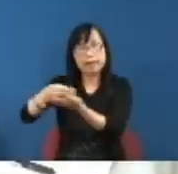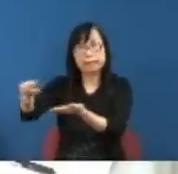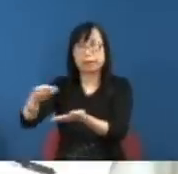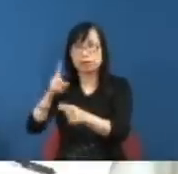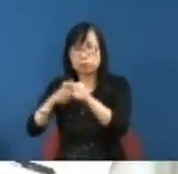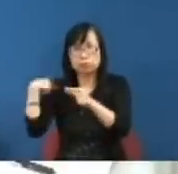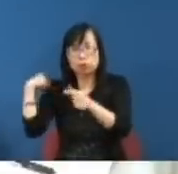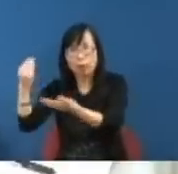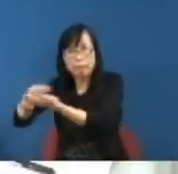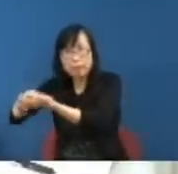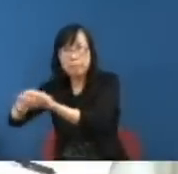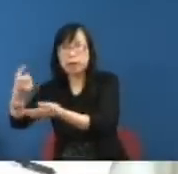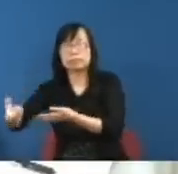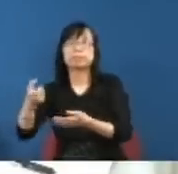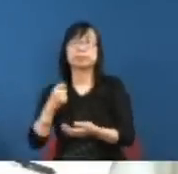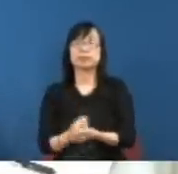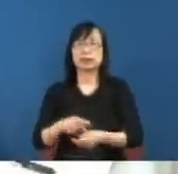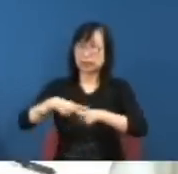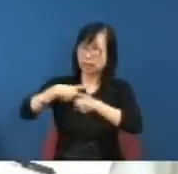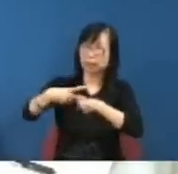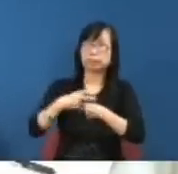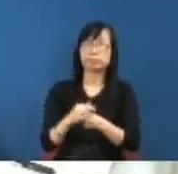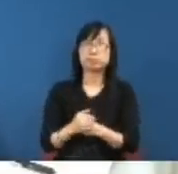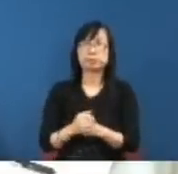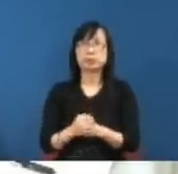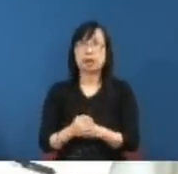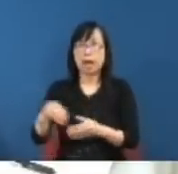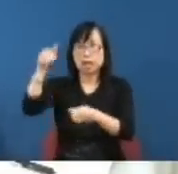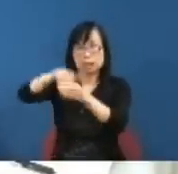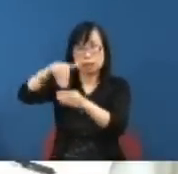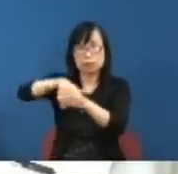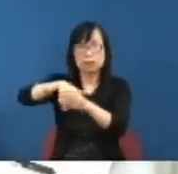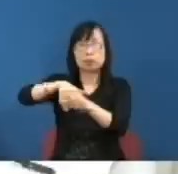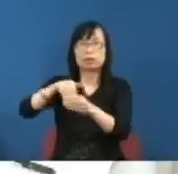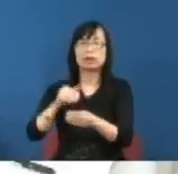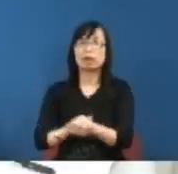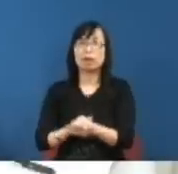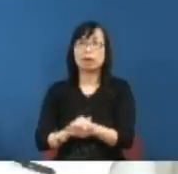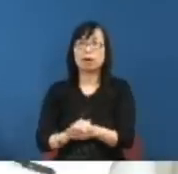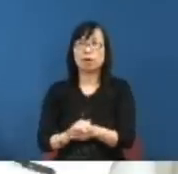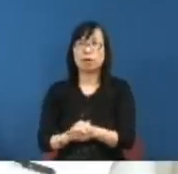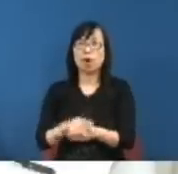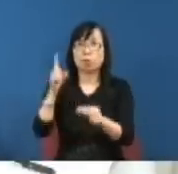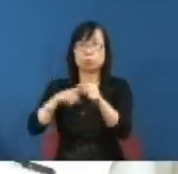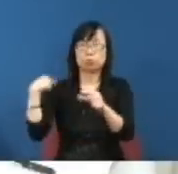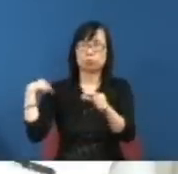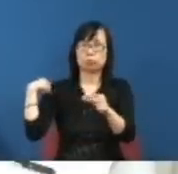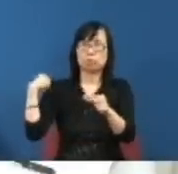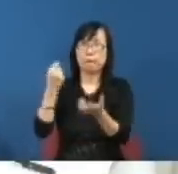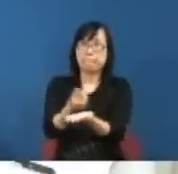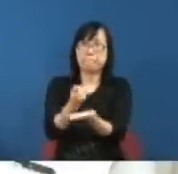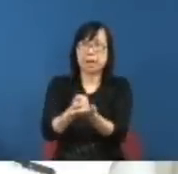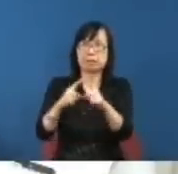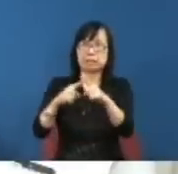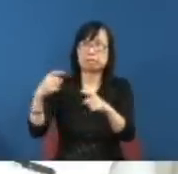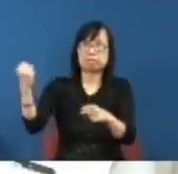買中國的資產，第一。第二就是說，他在投資的過程裏面，他是將中國的廉價勞力和